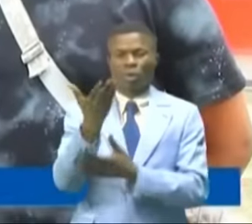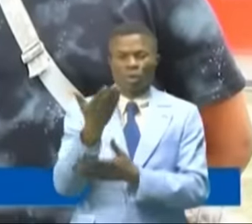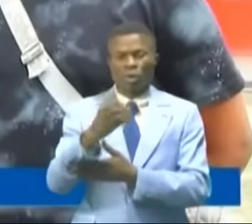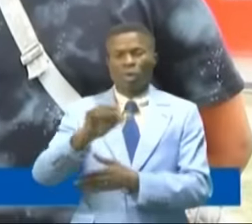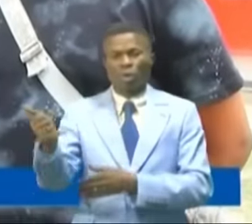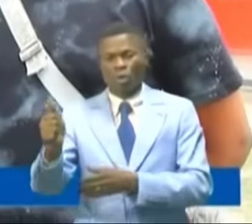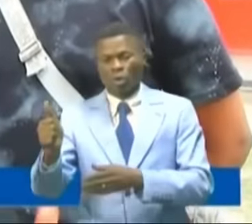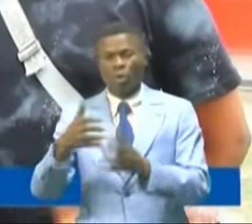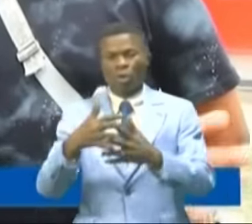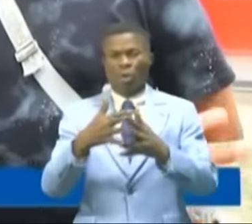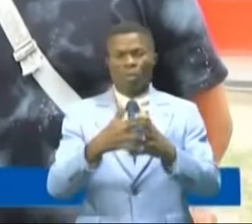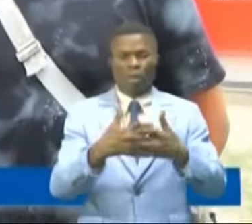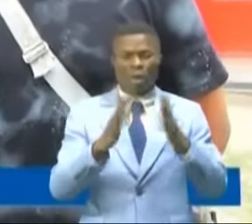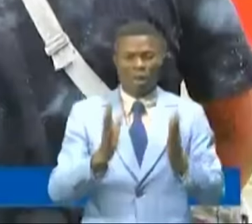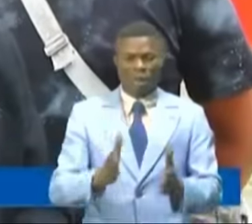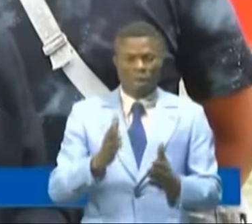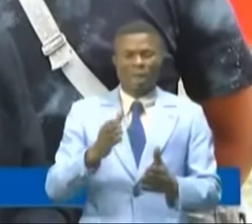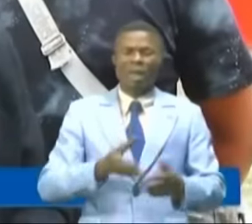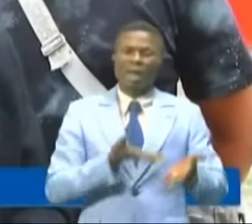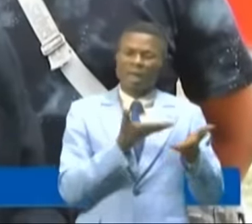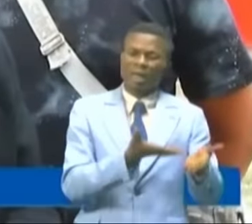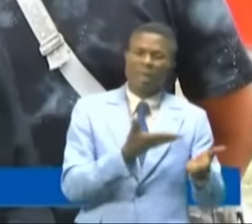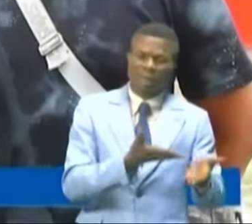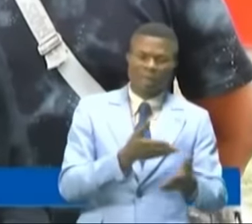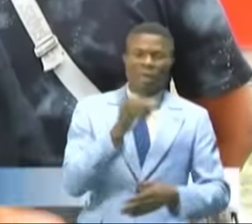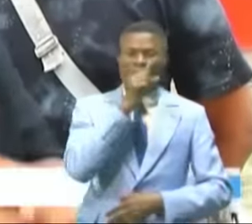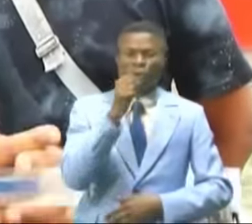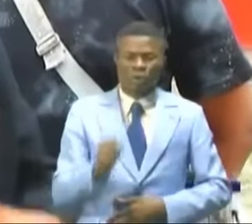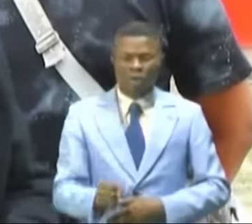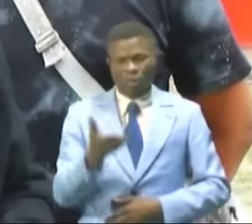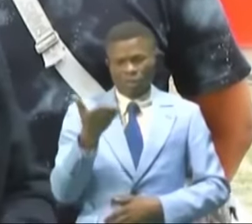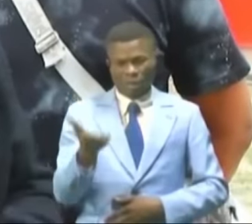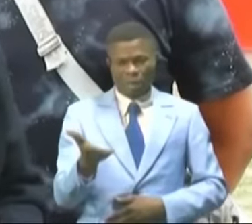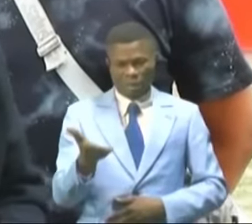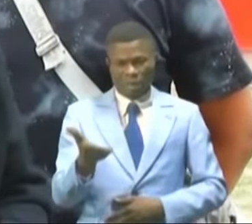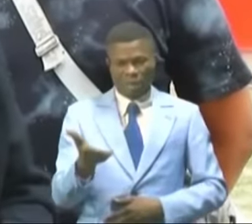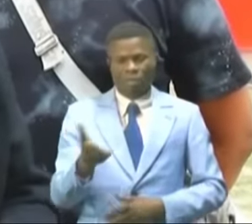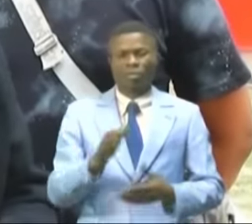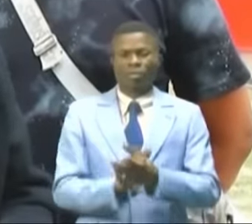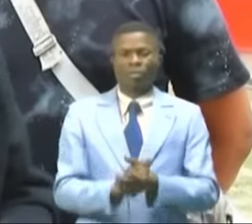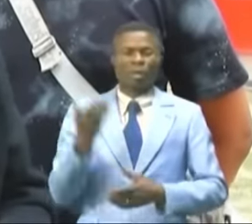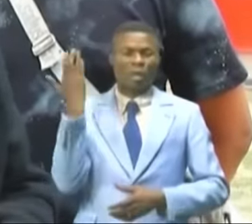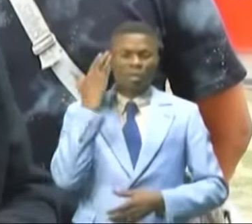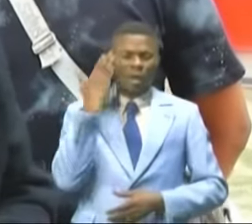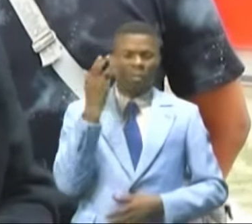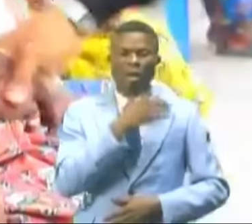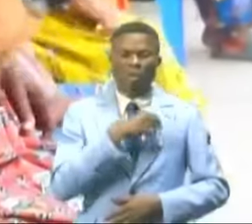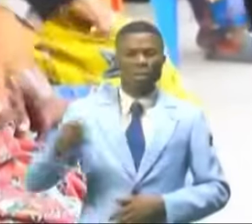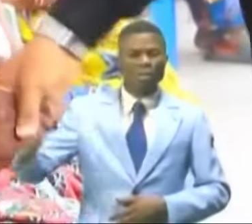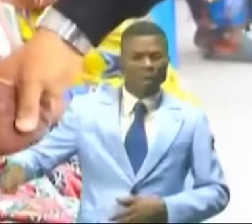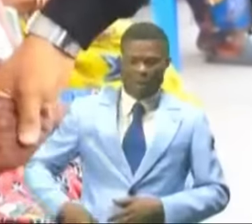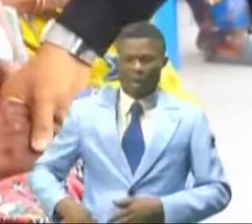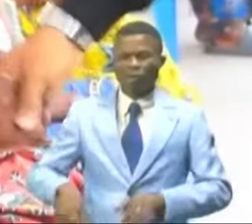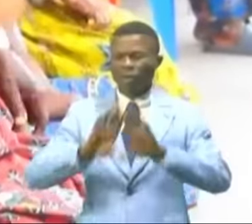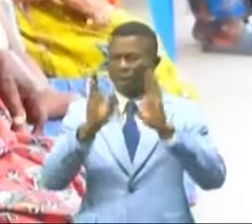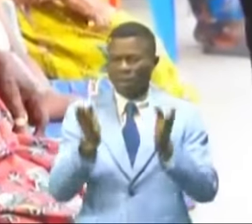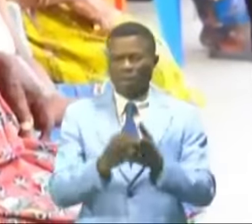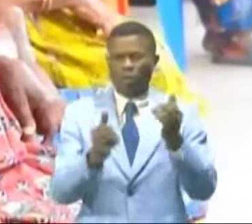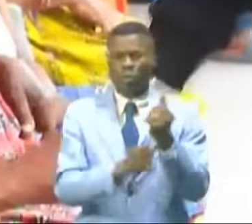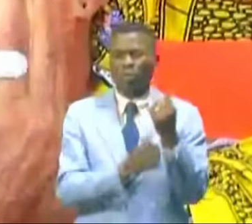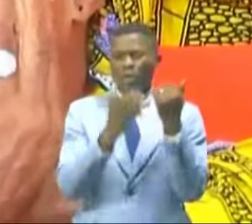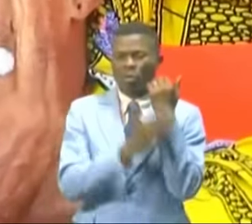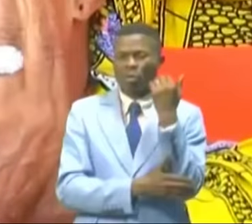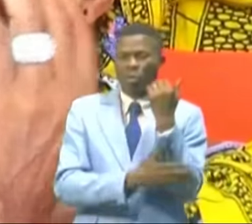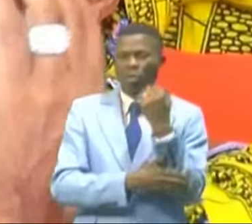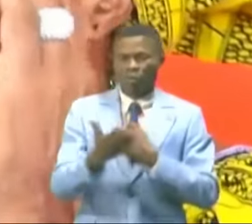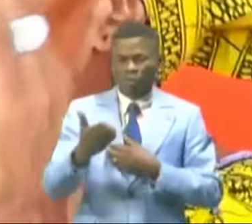autres partenaires de penser aussi et soutenir les orphelins, les vieillards, ainsi de suite. Les bénéficiaires ont